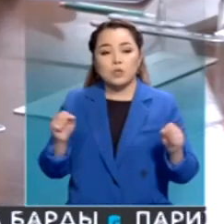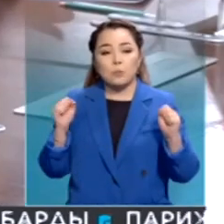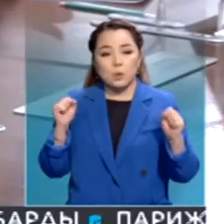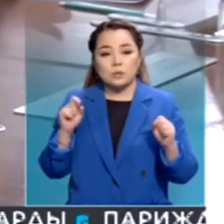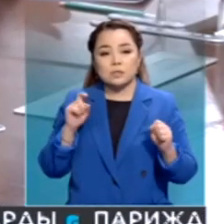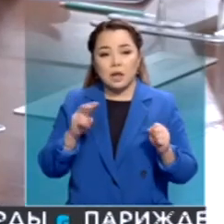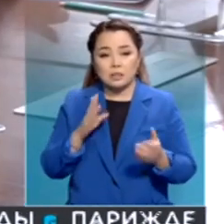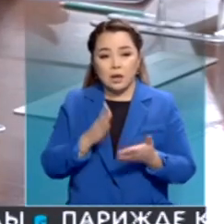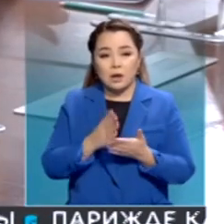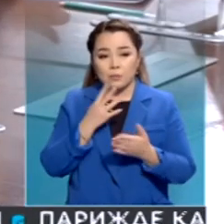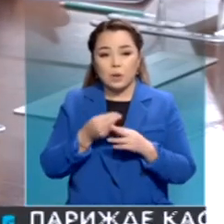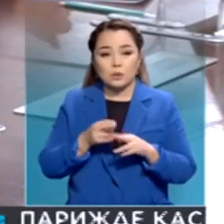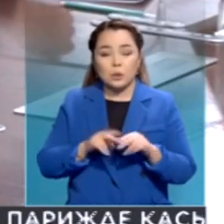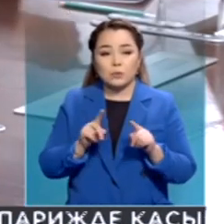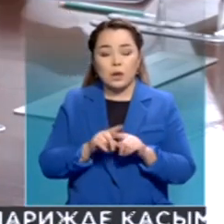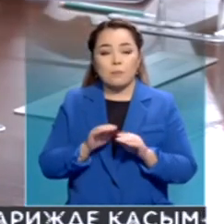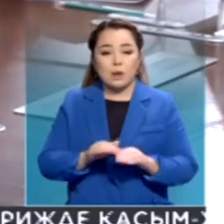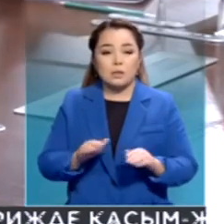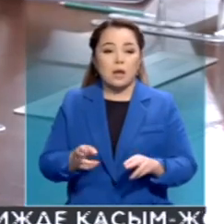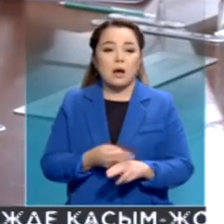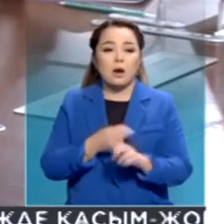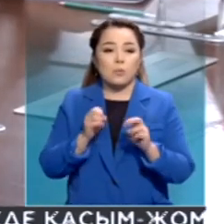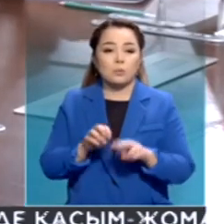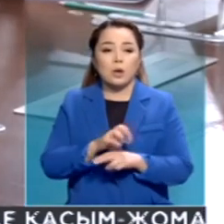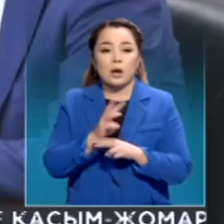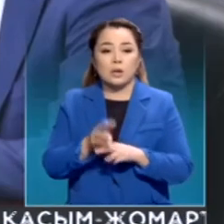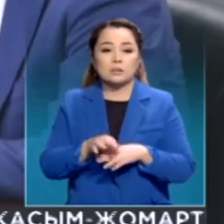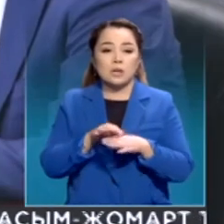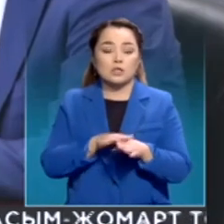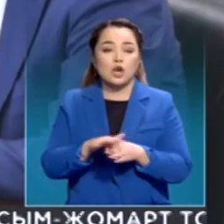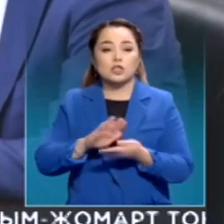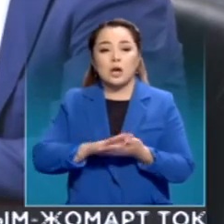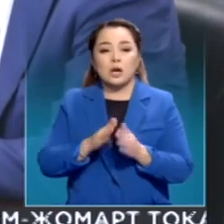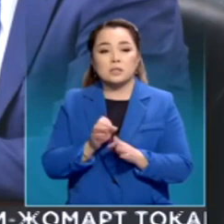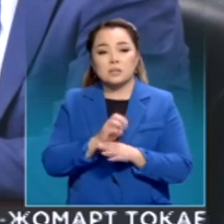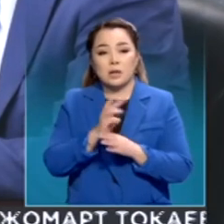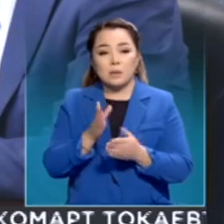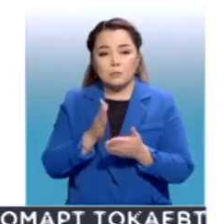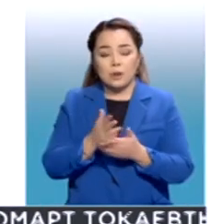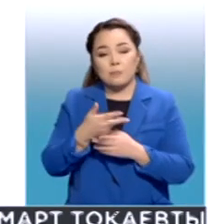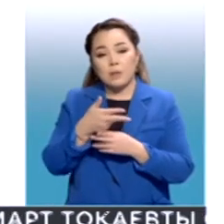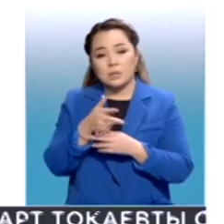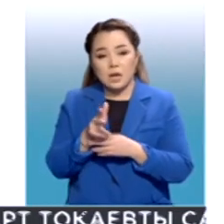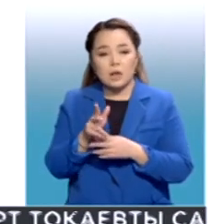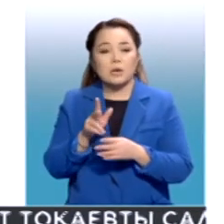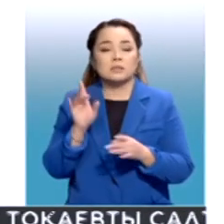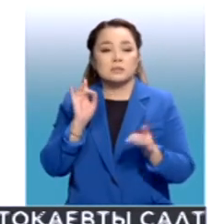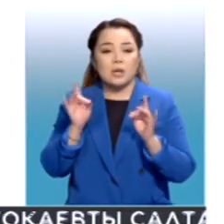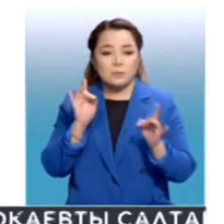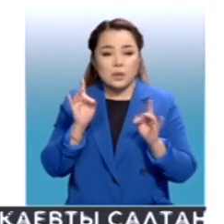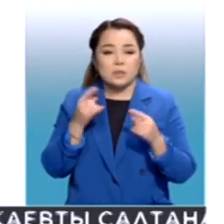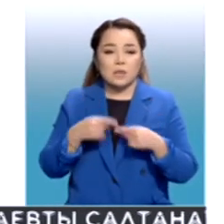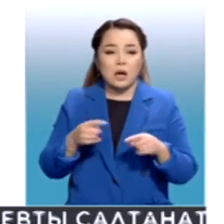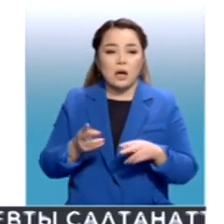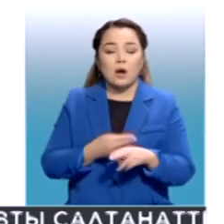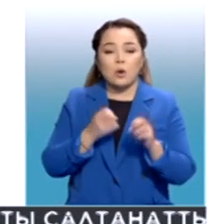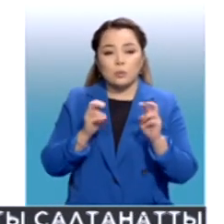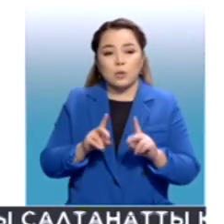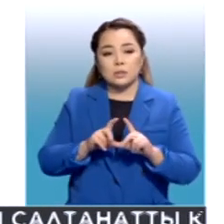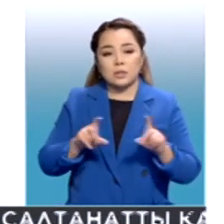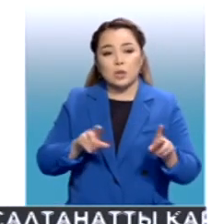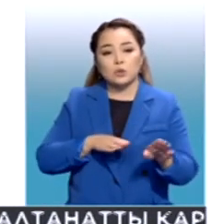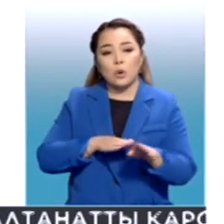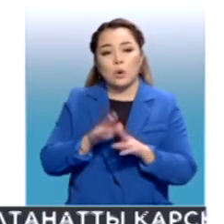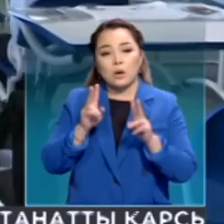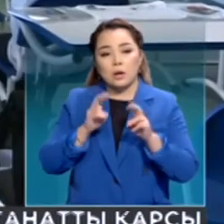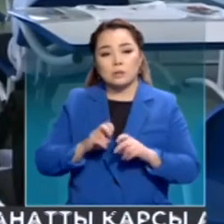спортзалдары болады. Екінші, балалардың қауіпсіздігін қамтамасыз етуге жағдай жасалады. Бейне бақылау, дыбыстық дабыл сияқты қауіпсіздік нысандарын